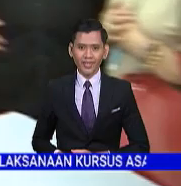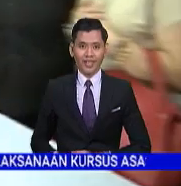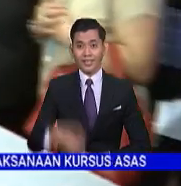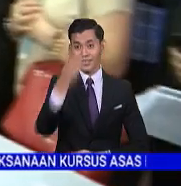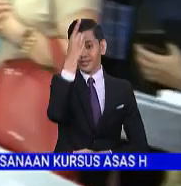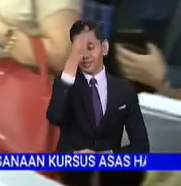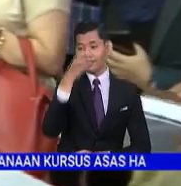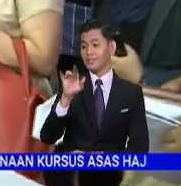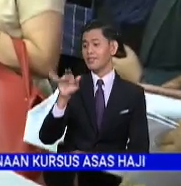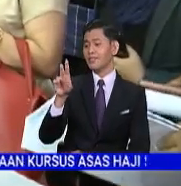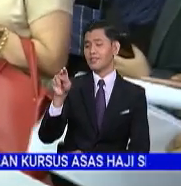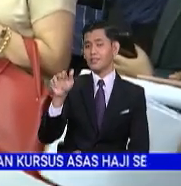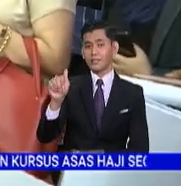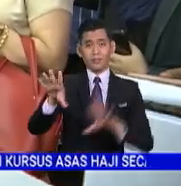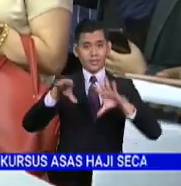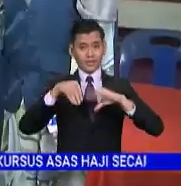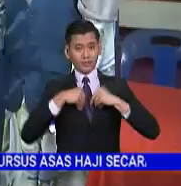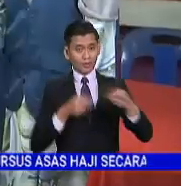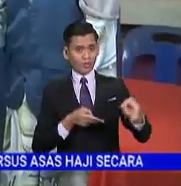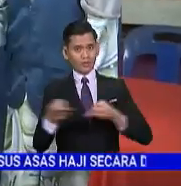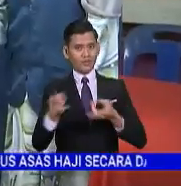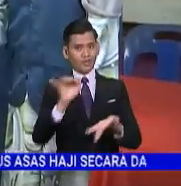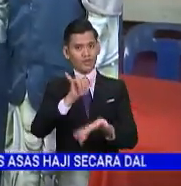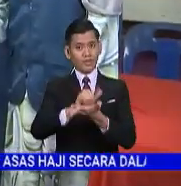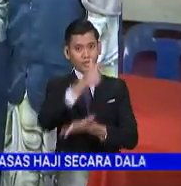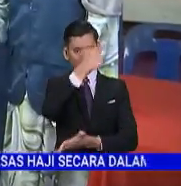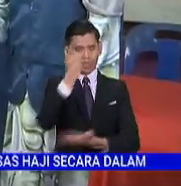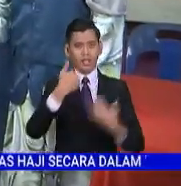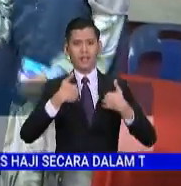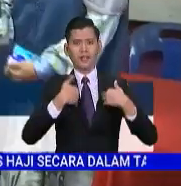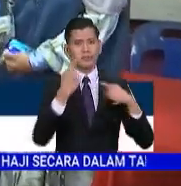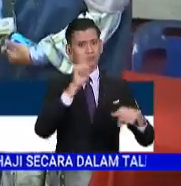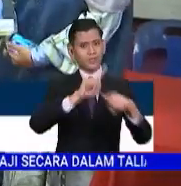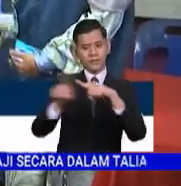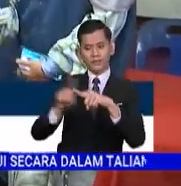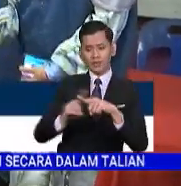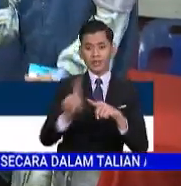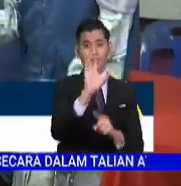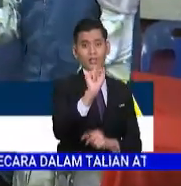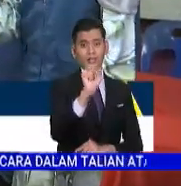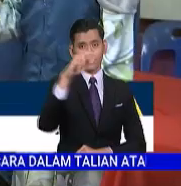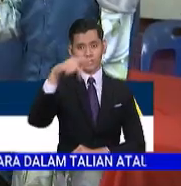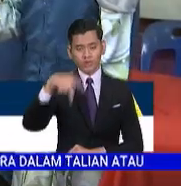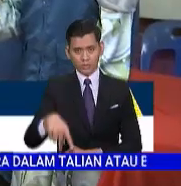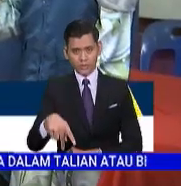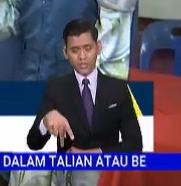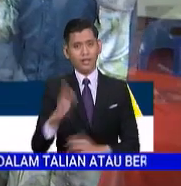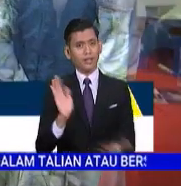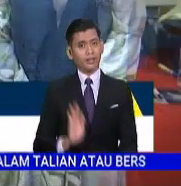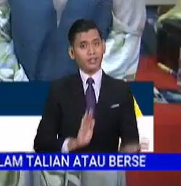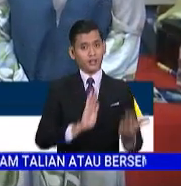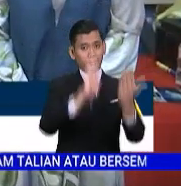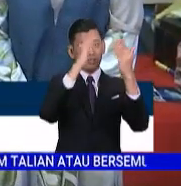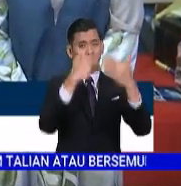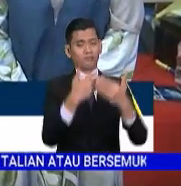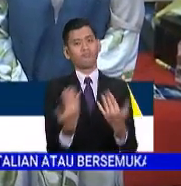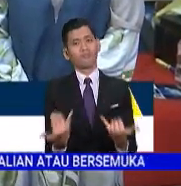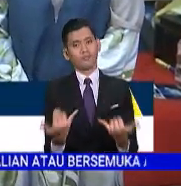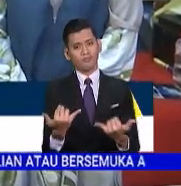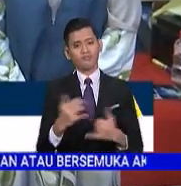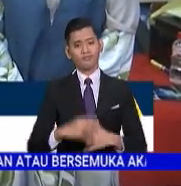Datuk Sri Rina menyambut baik usaha itu memandangkan banyak kekangan SOP yang tidak pernah dilalui sebelum ini.